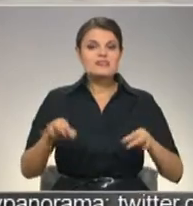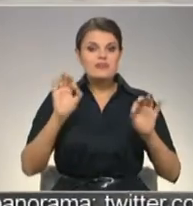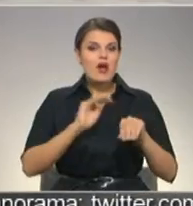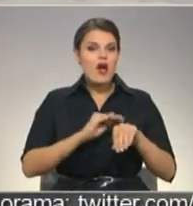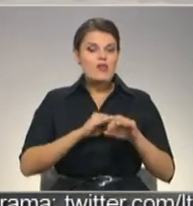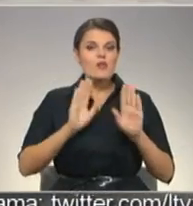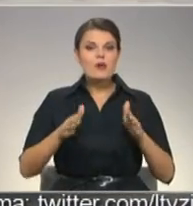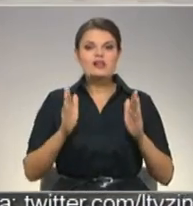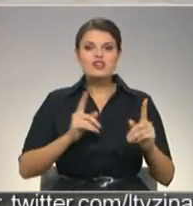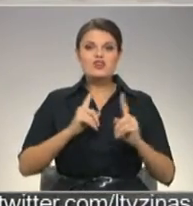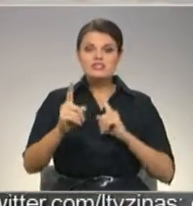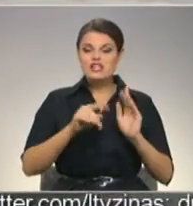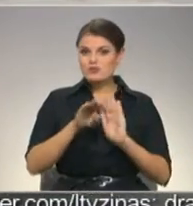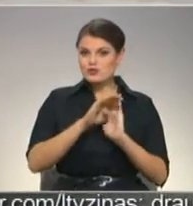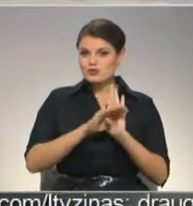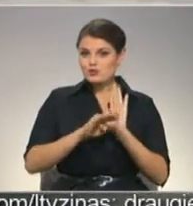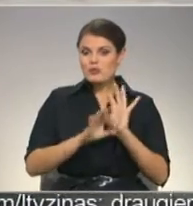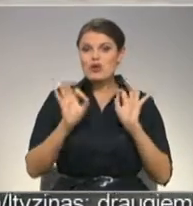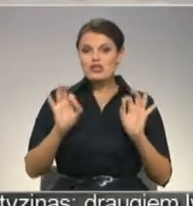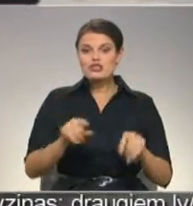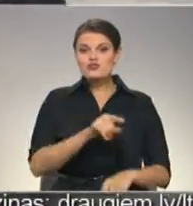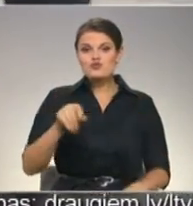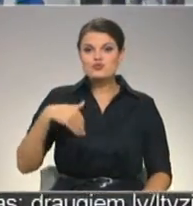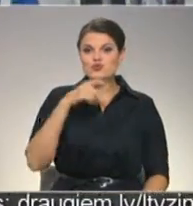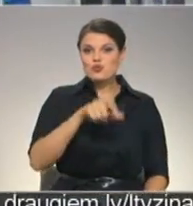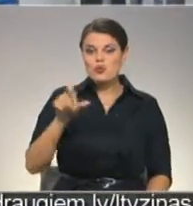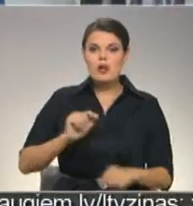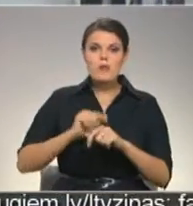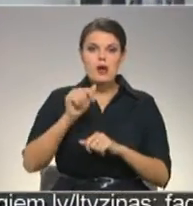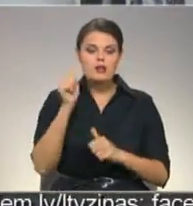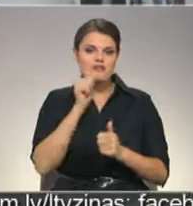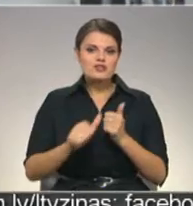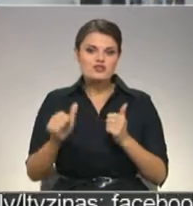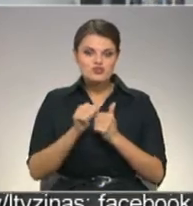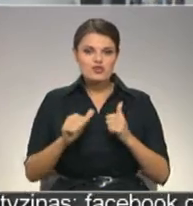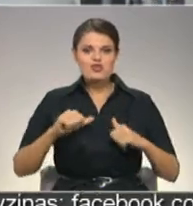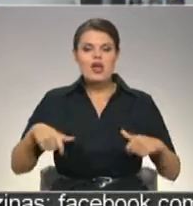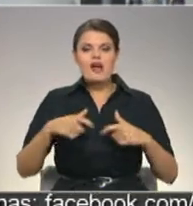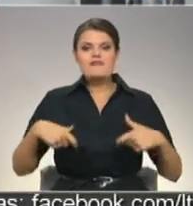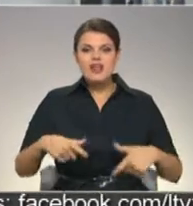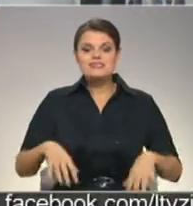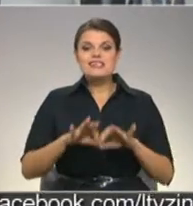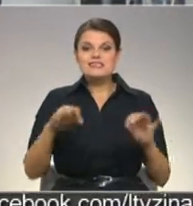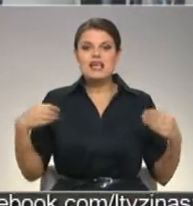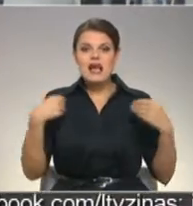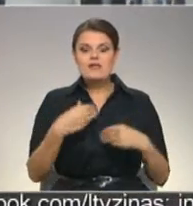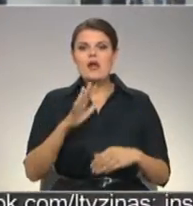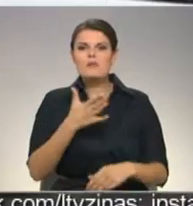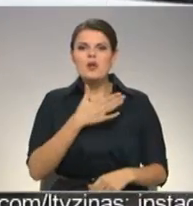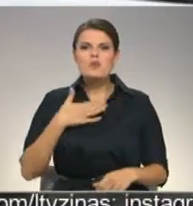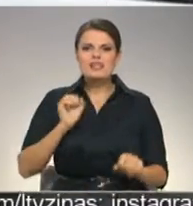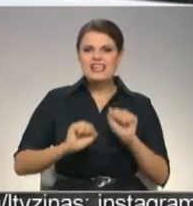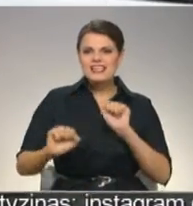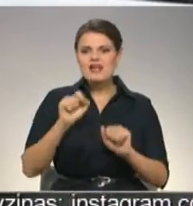par ceļu satiksmes noteikumiem, jo tieši tos skolēni pārkāp visbiežāk. Vestes viņi ir sākuši nēsāt, bet ļoti, ļoti negribīgi.